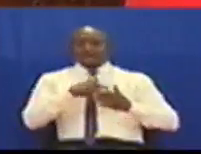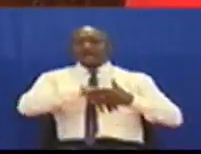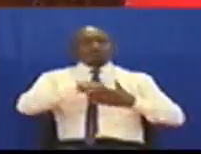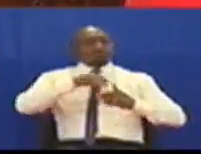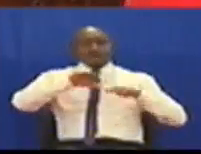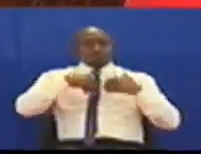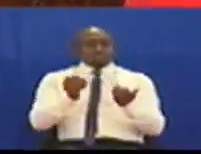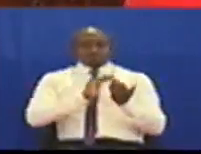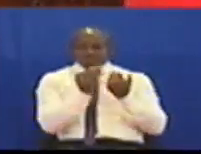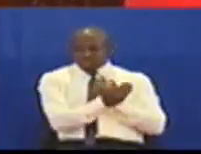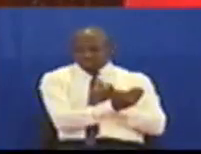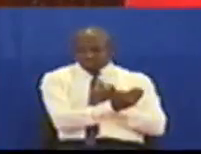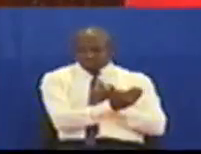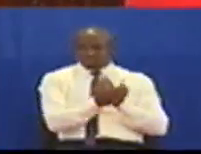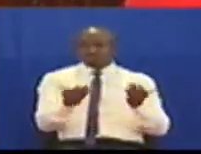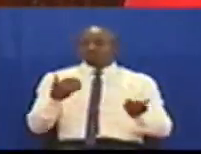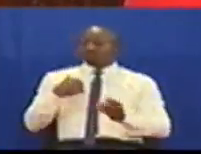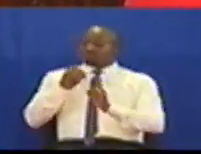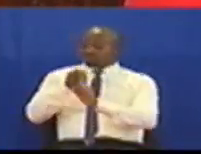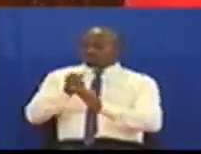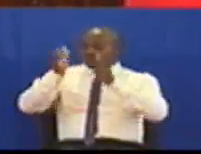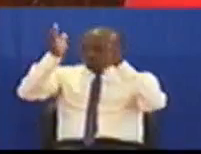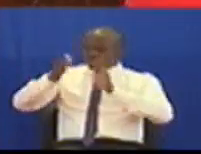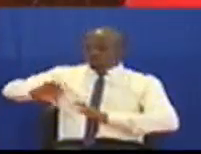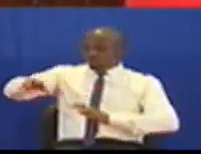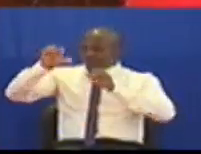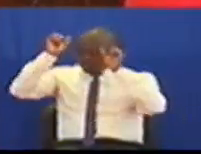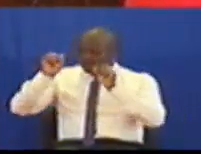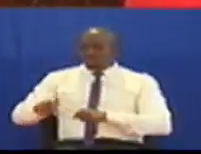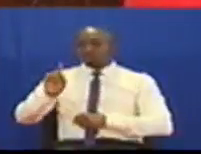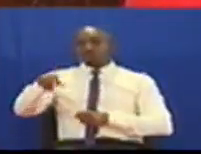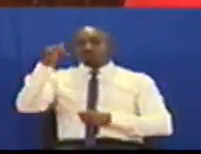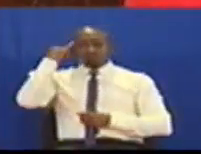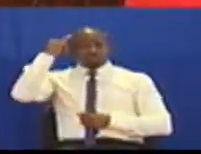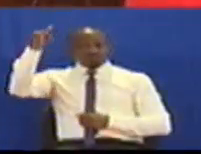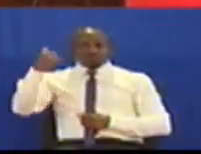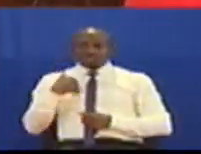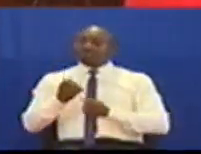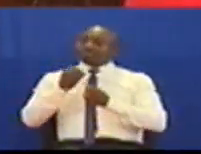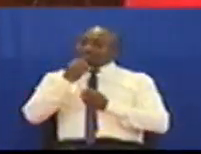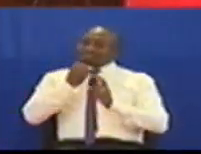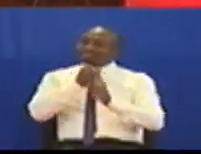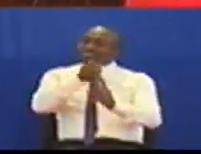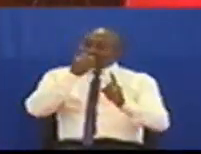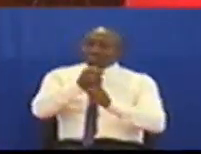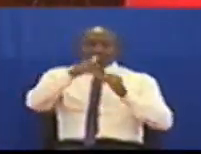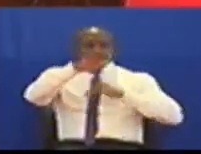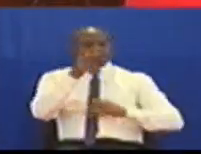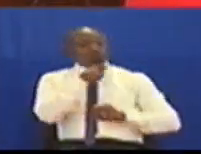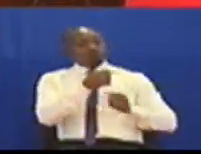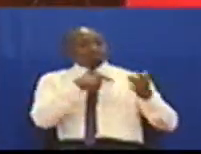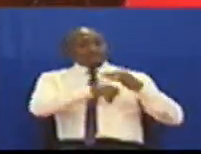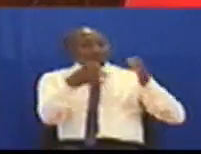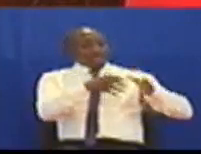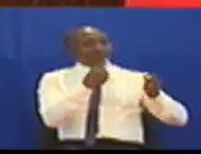nayo. Na nataka kusisitiza kwamba wakikoa wawe wabunifu, na hili nalieko jambo ambalo tumelizungumza katika kamati.